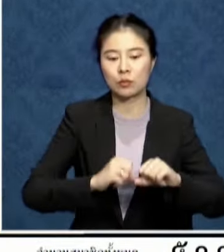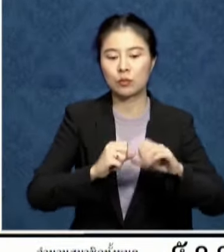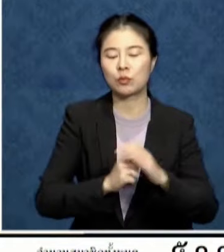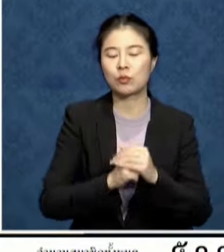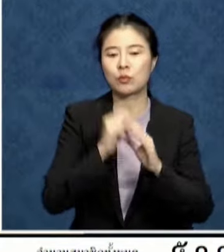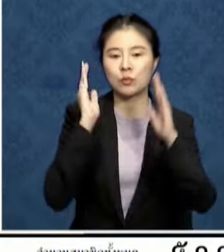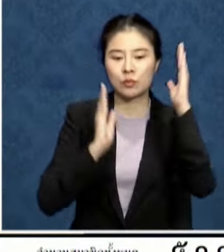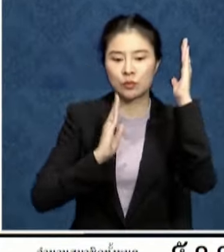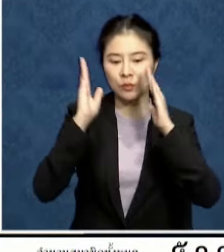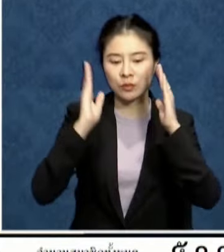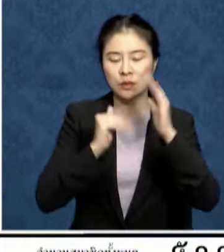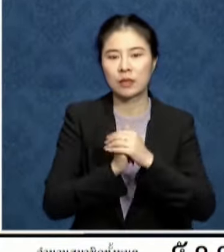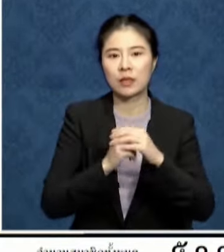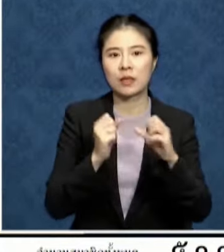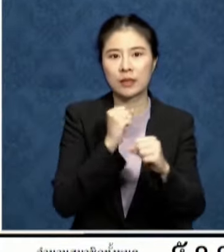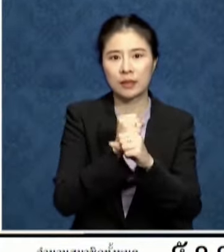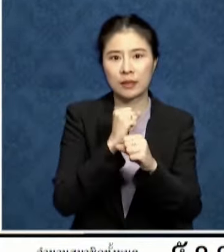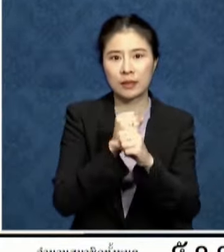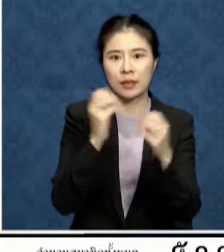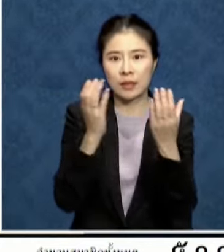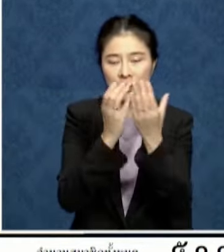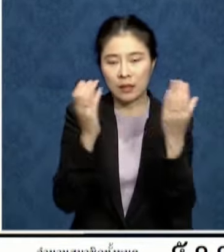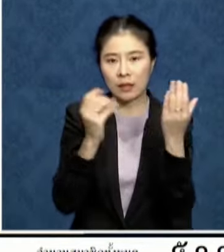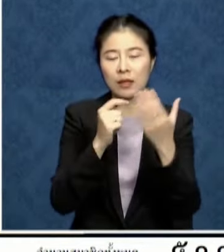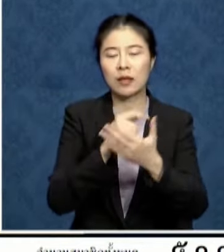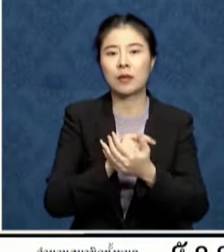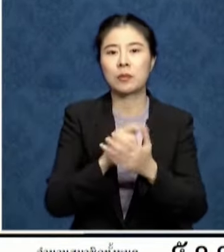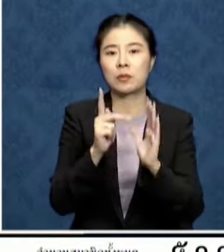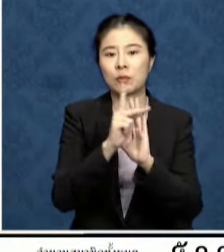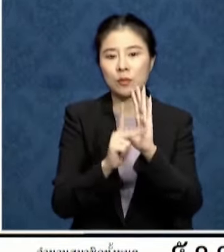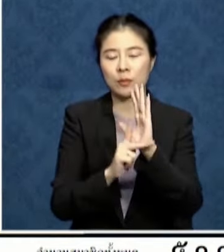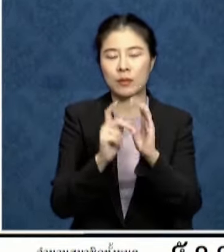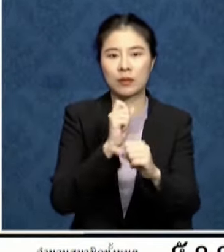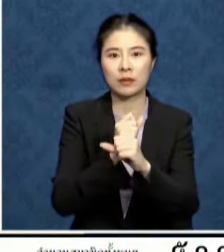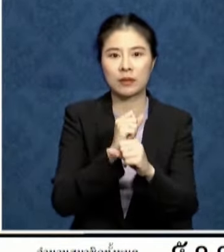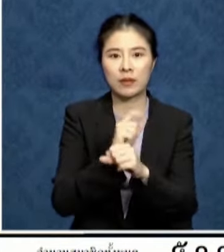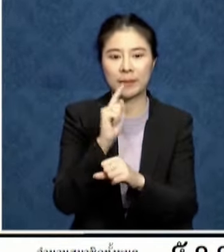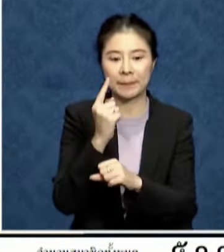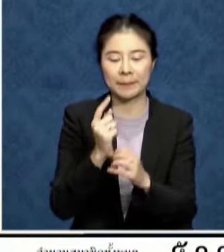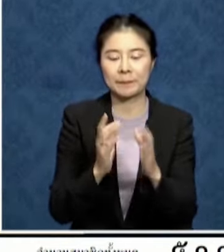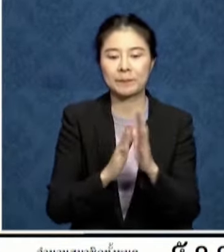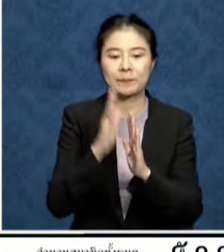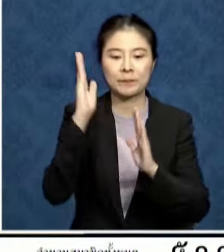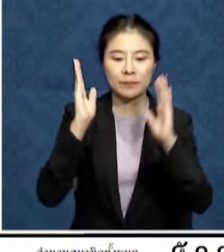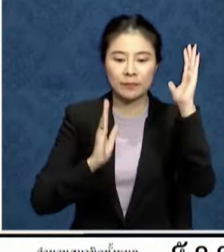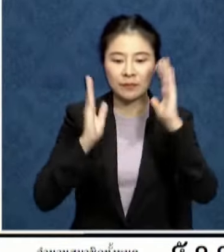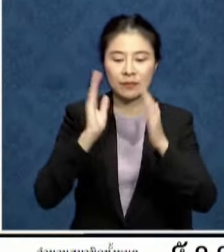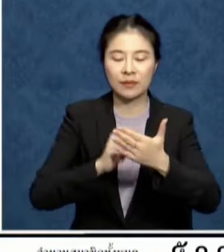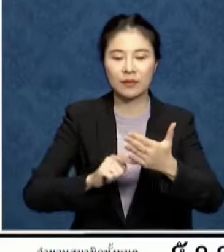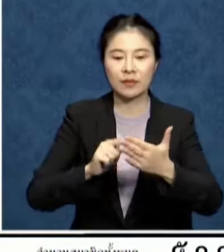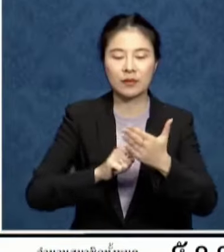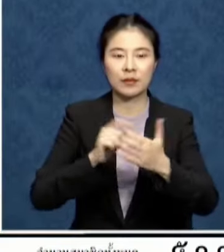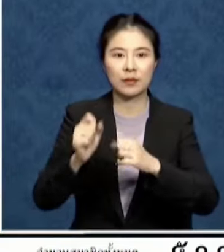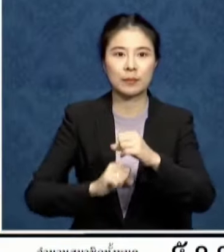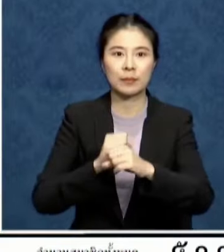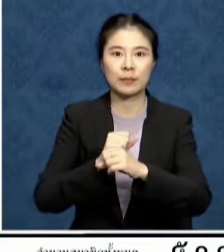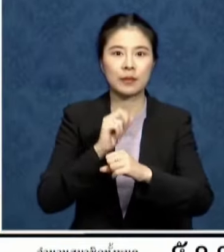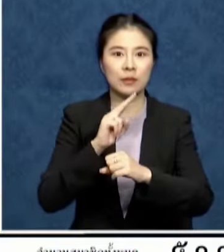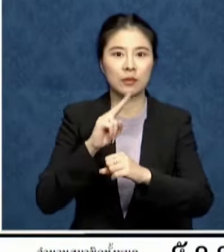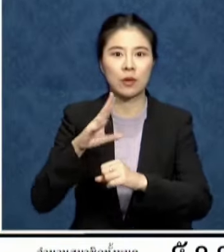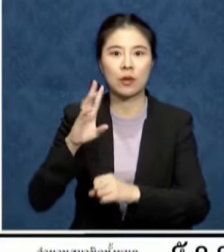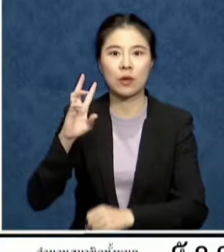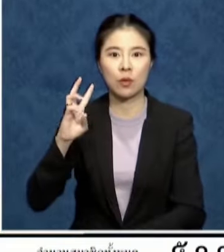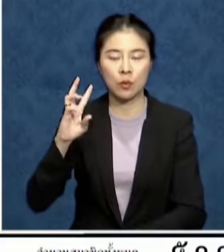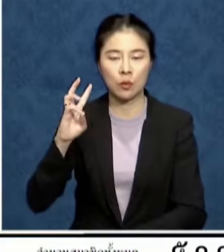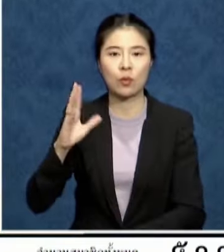ฐธรรมนูญฉบับใหม่นั้นในวันเดียวกันกับวันเลือกตั้งทั่วไปที่เกิดขึ้น14พฤษภาคมเมื่อปี2566ที่ผ่านมาหากจำกัน